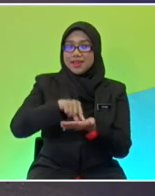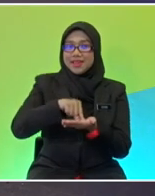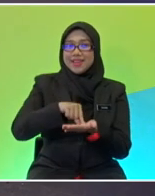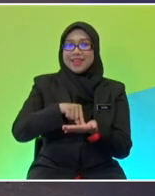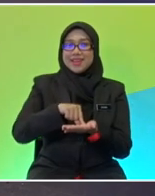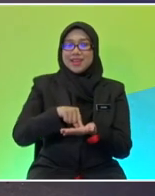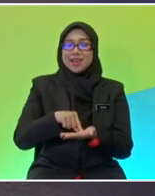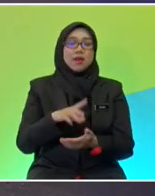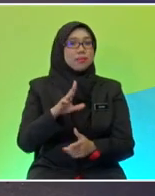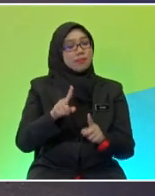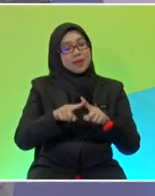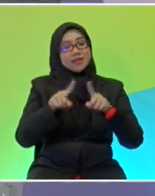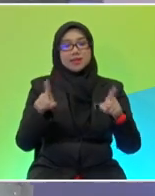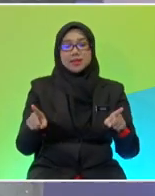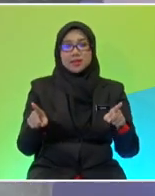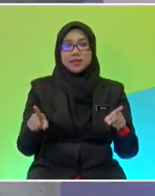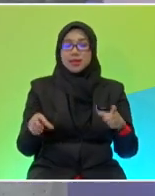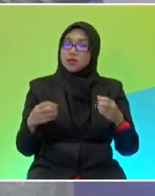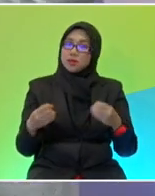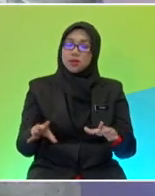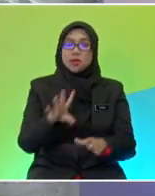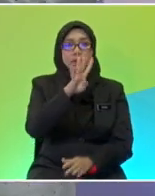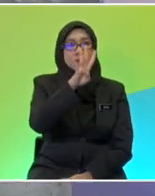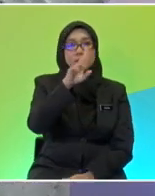jadi lepas melalui